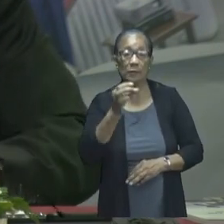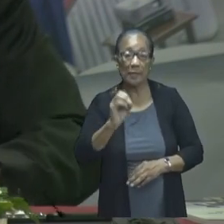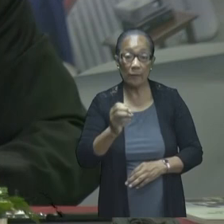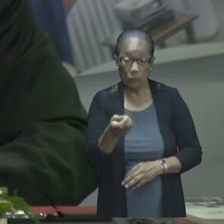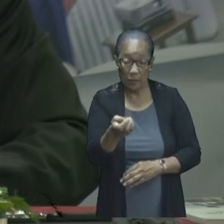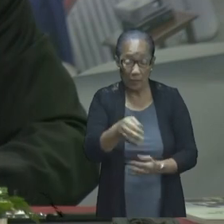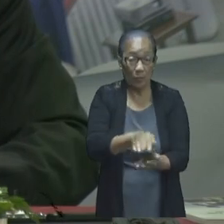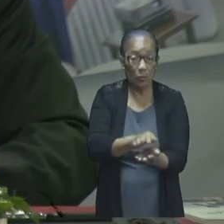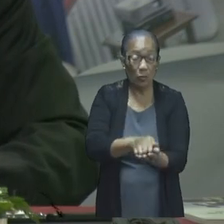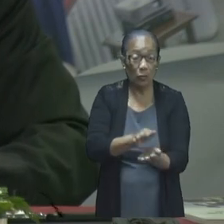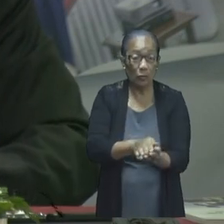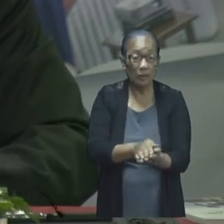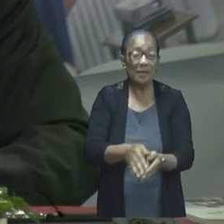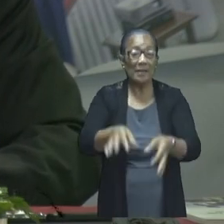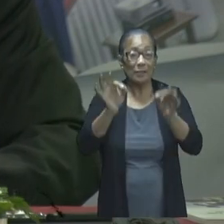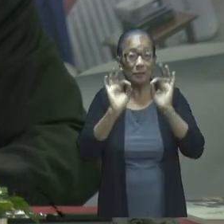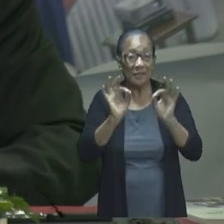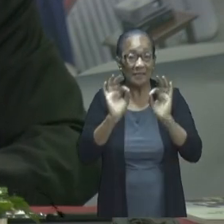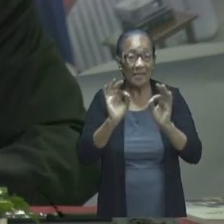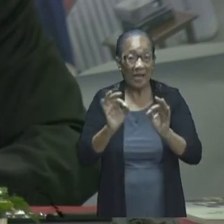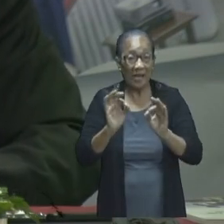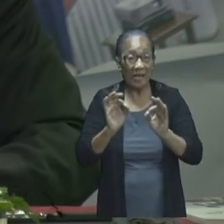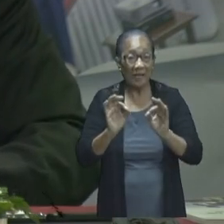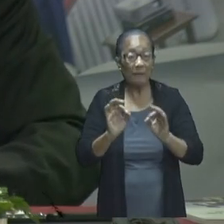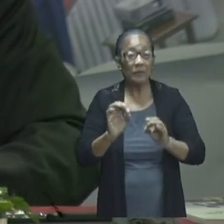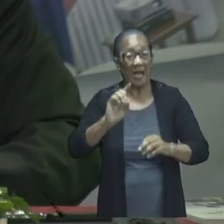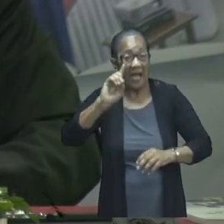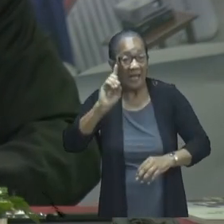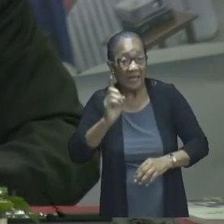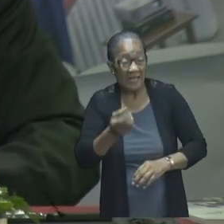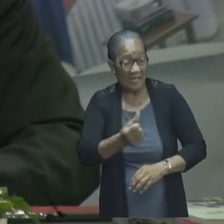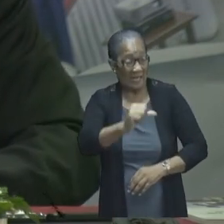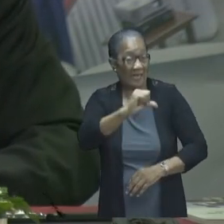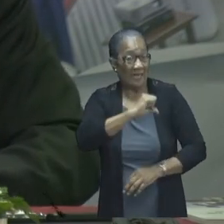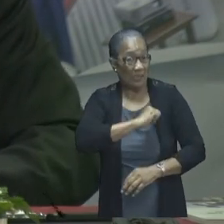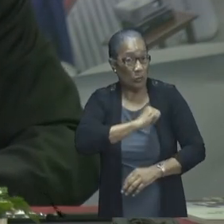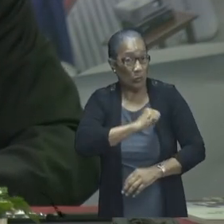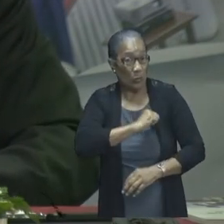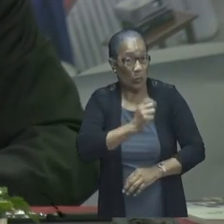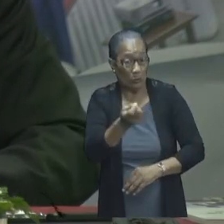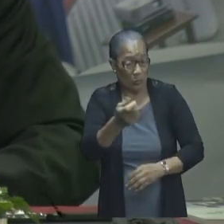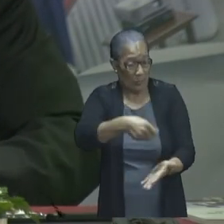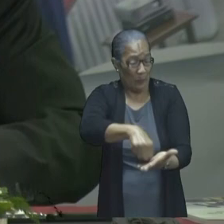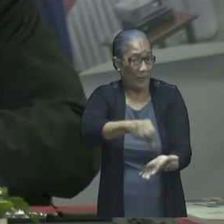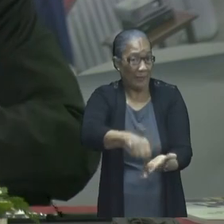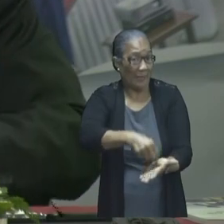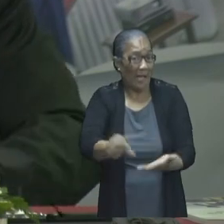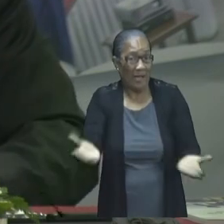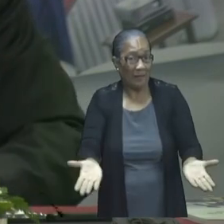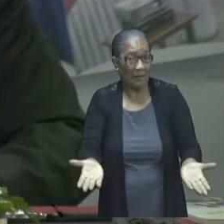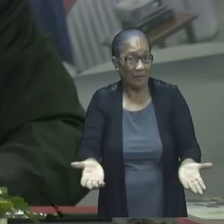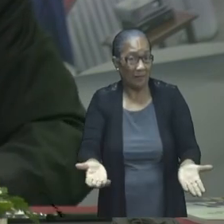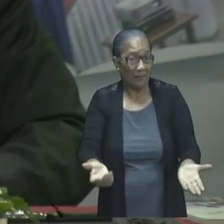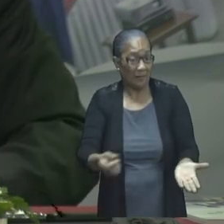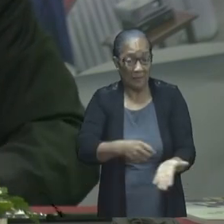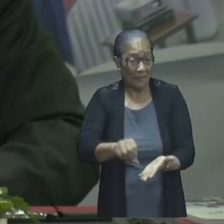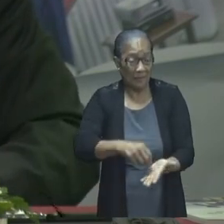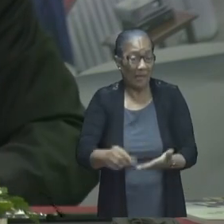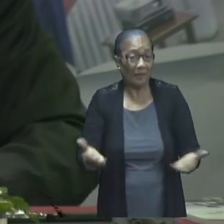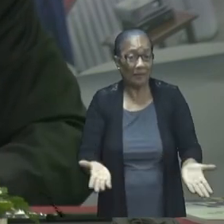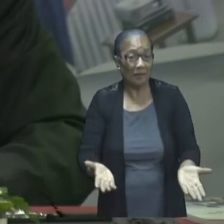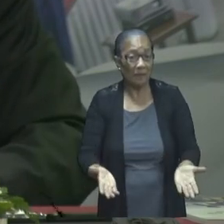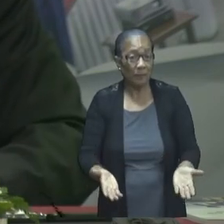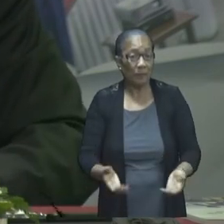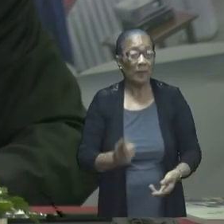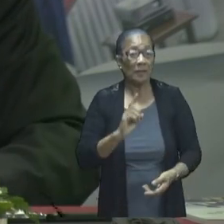is bestemd voor aflossing van schroot en rempedaal een dan gaat je geld dit is wat door voor